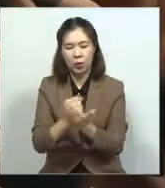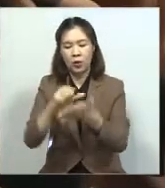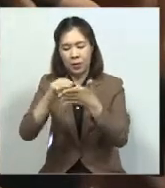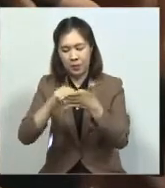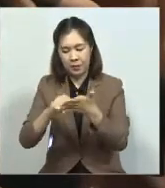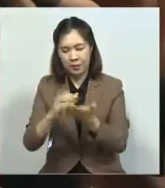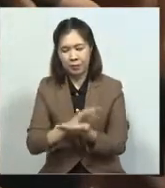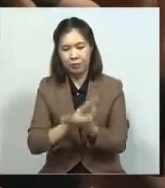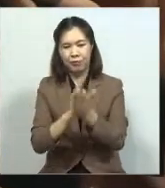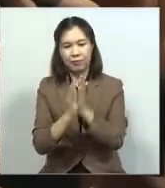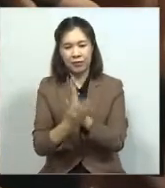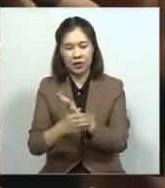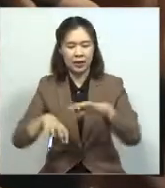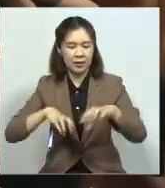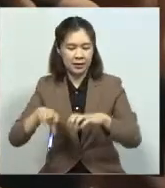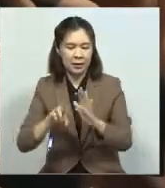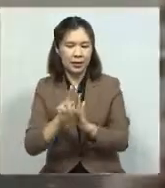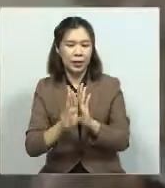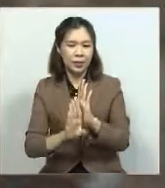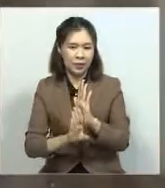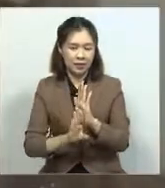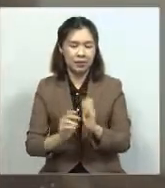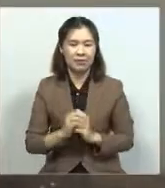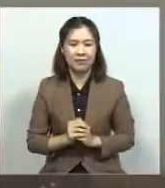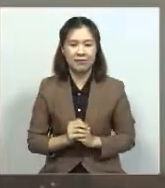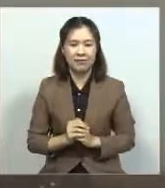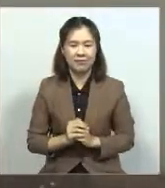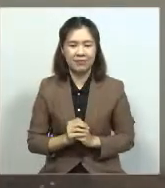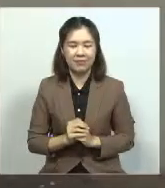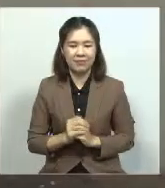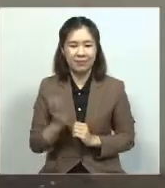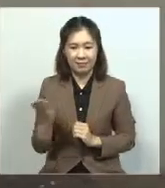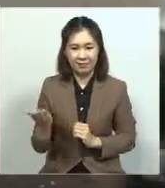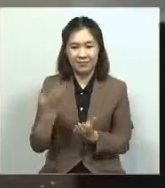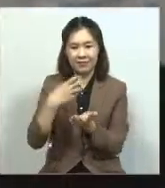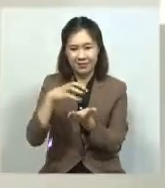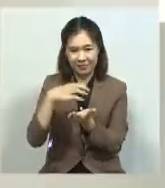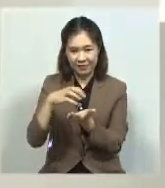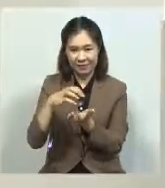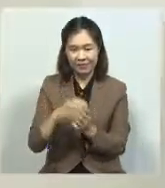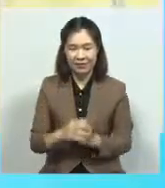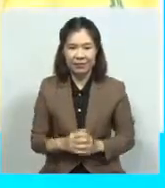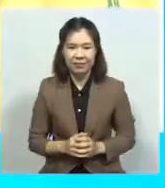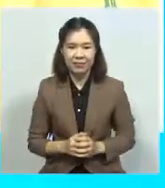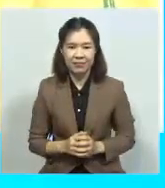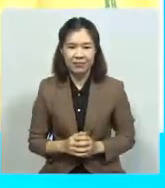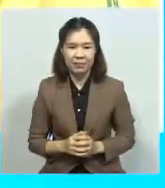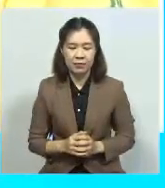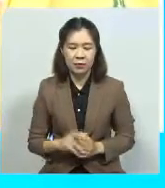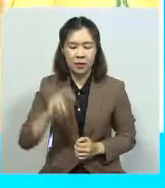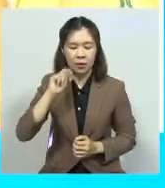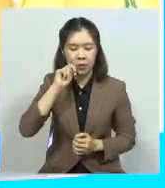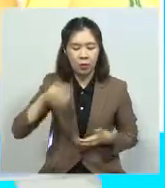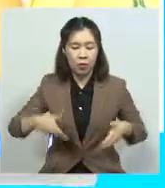าทำให้ชุมชนมีระเบียบมากขึ้นไปฟังเสียงจากท่านสมาชิกสภากรุงเทพมหานครครับ เรื่องคลองนะครับ